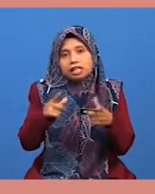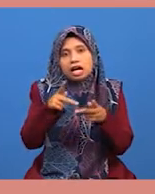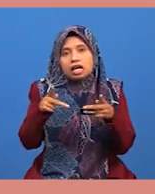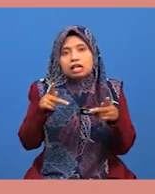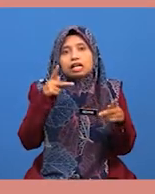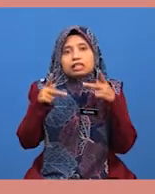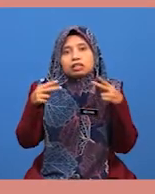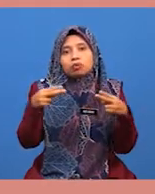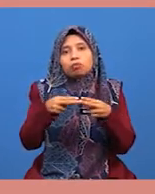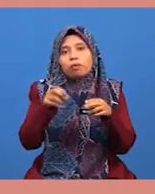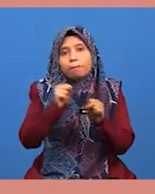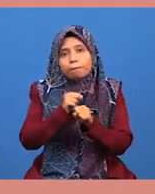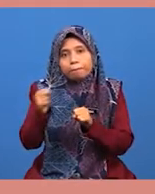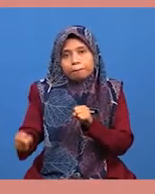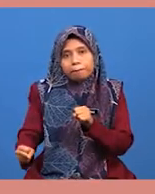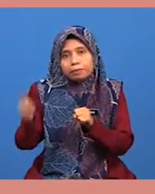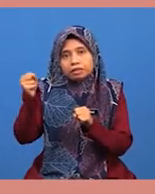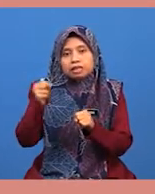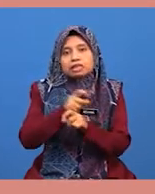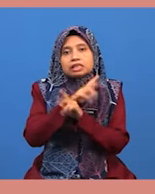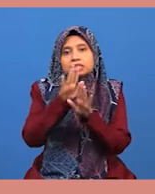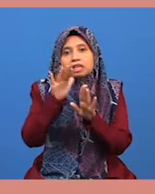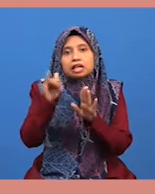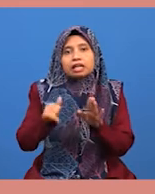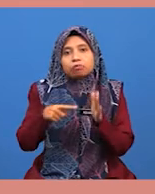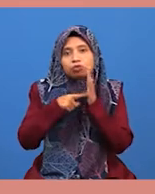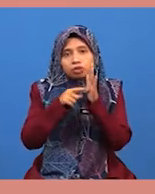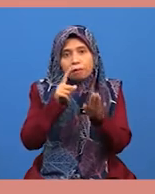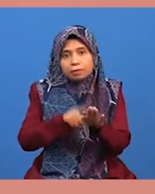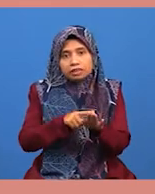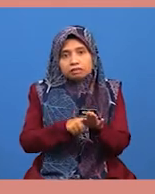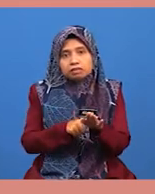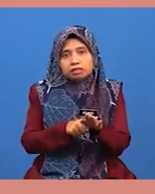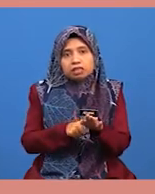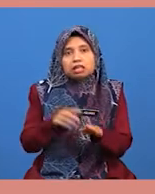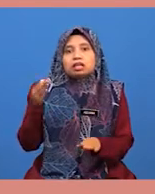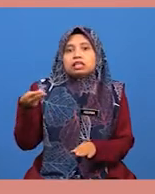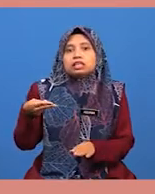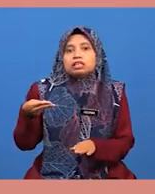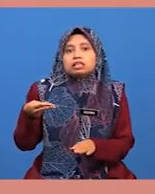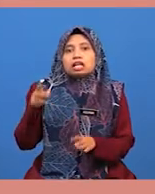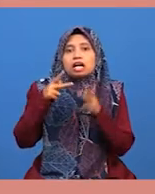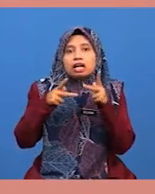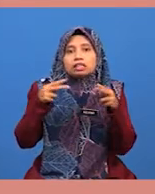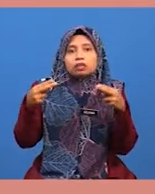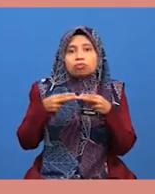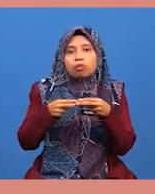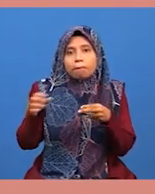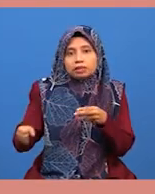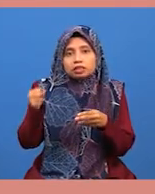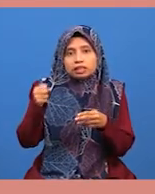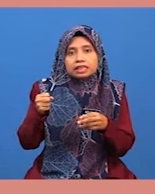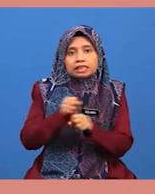kata hubung pancangan keterangan yang merujuk kepada masa. H, kata